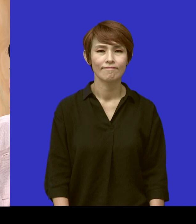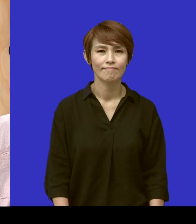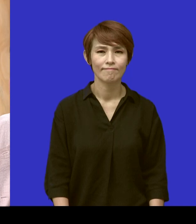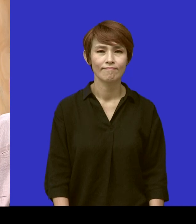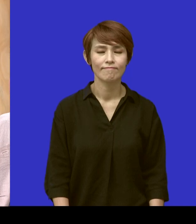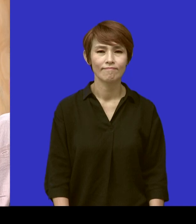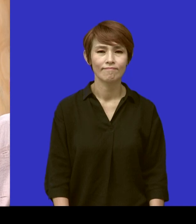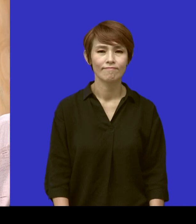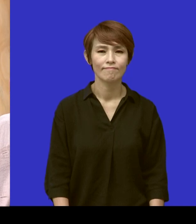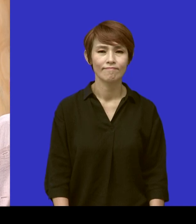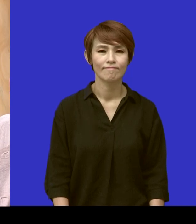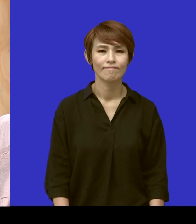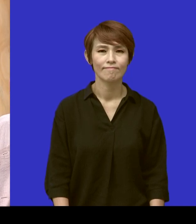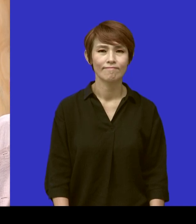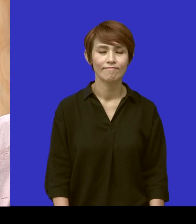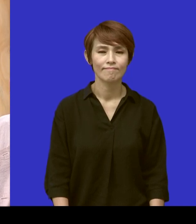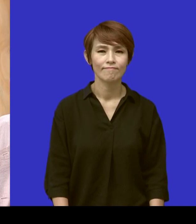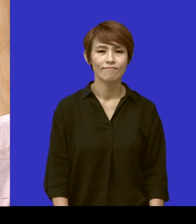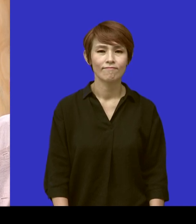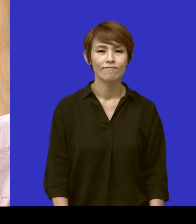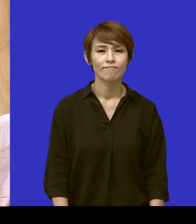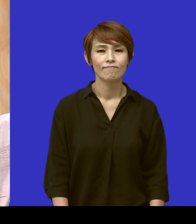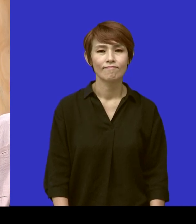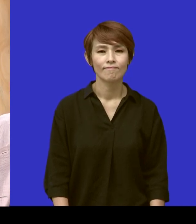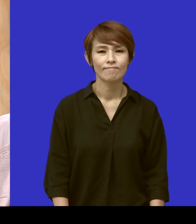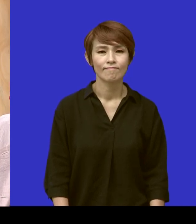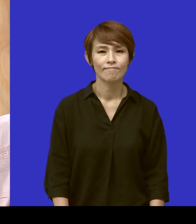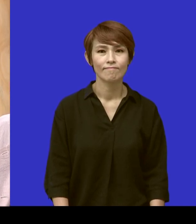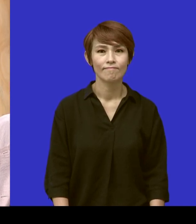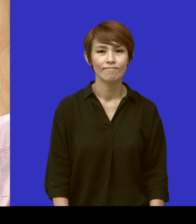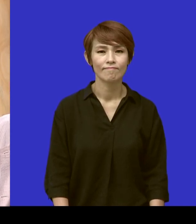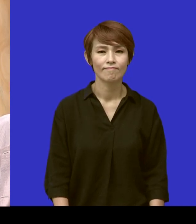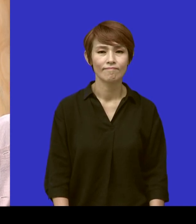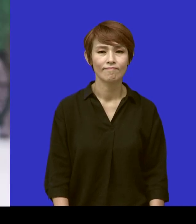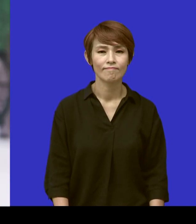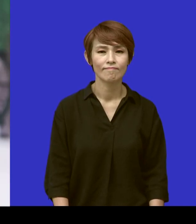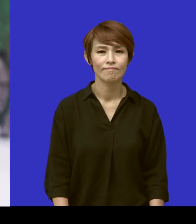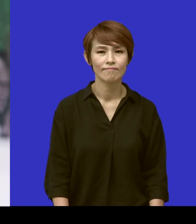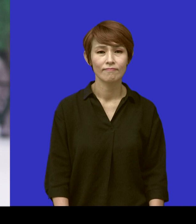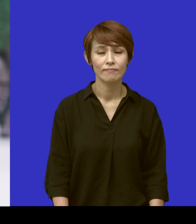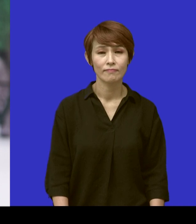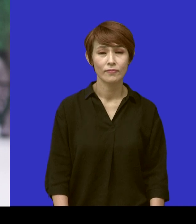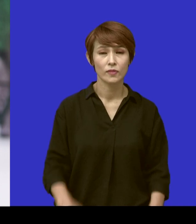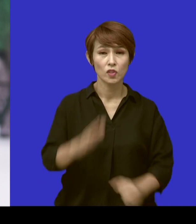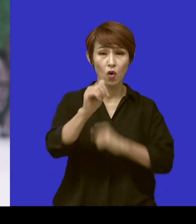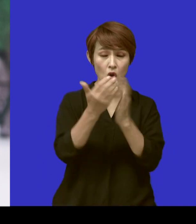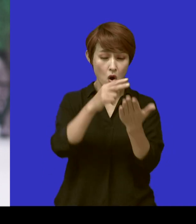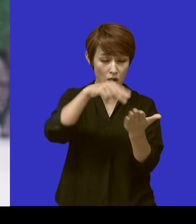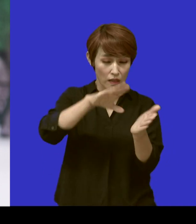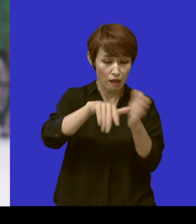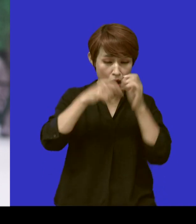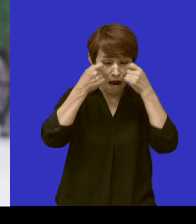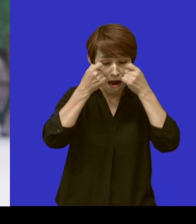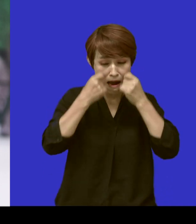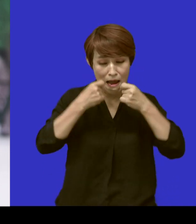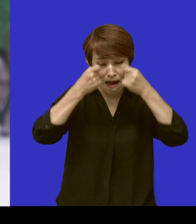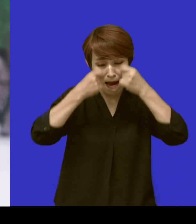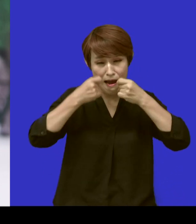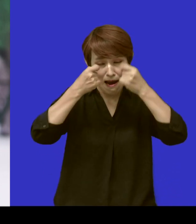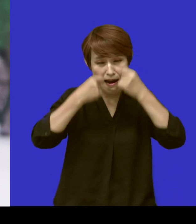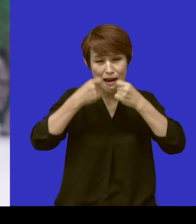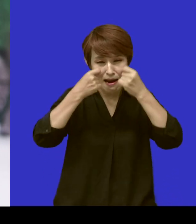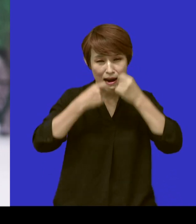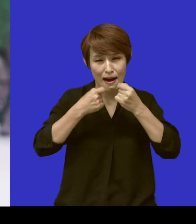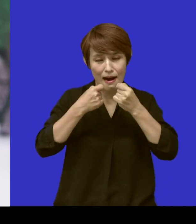읽는데 어느 날 성경을 읽는데 눈물이 났어요. 그래서 집에서 성경을